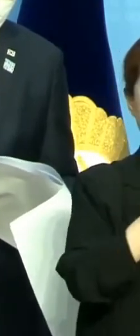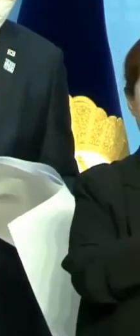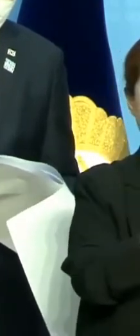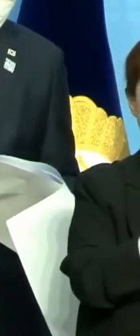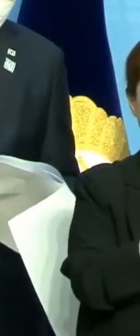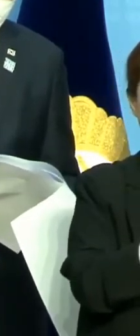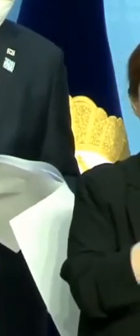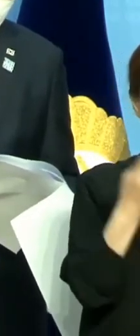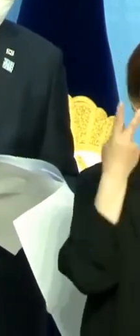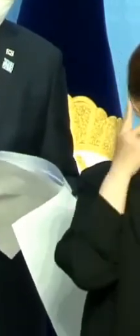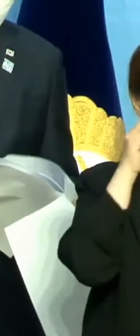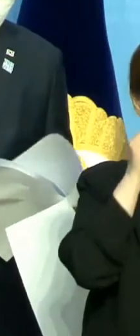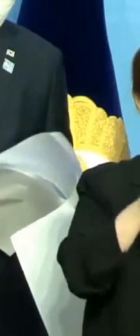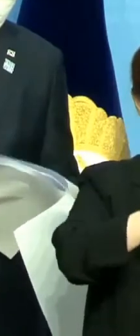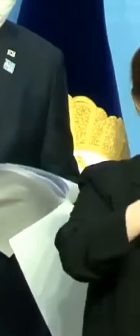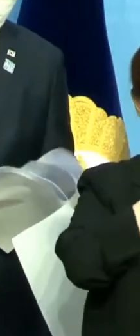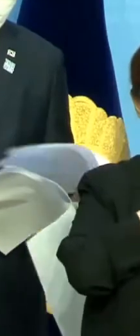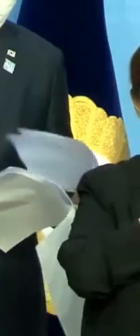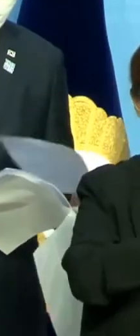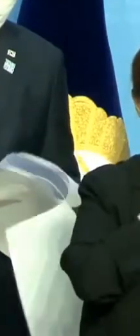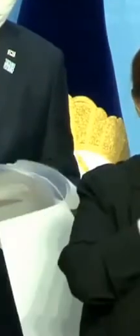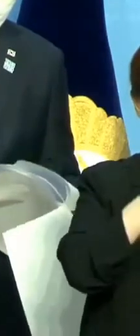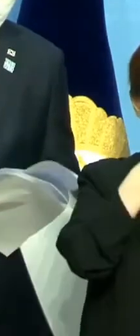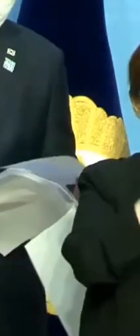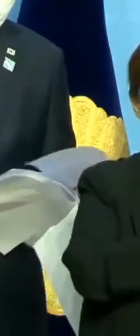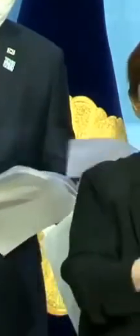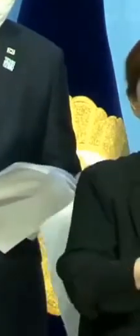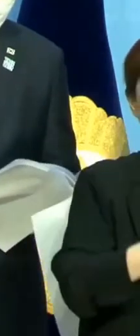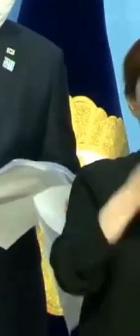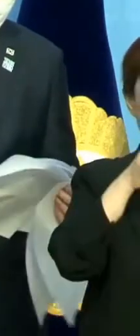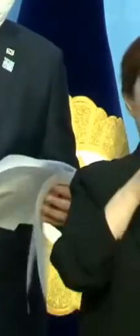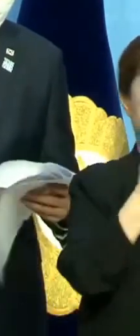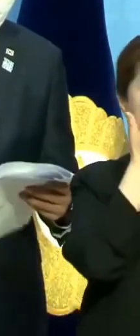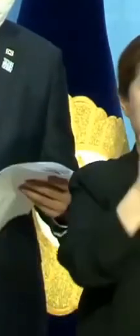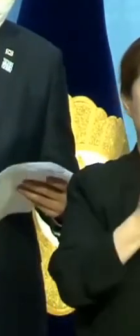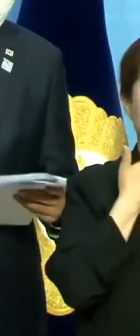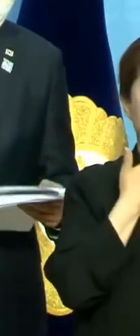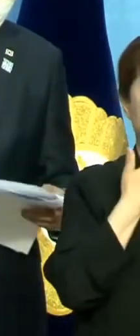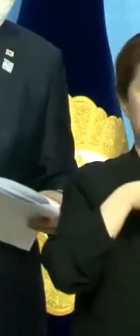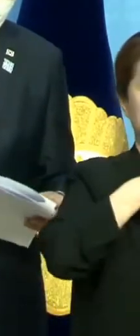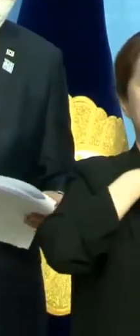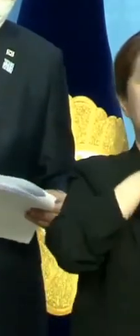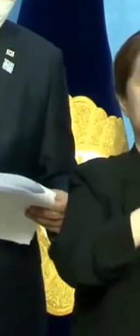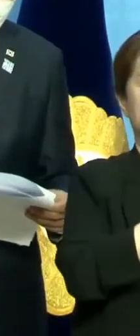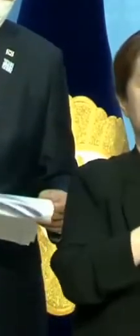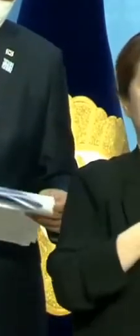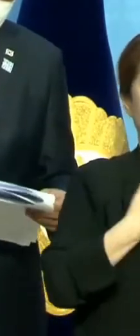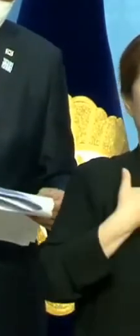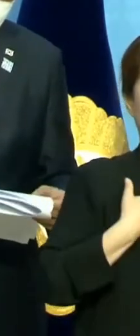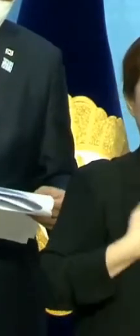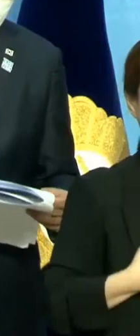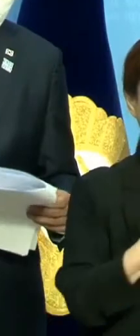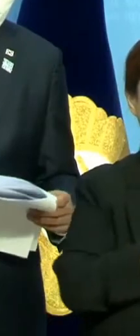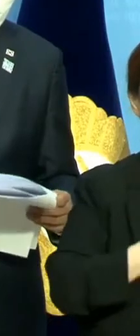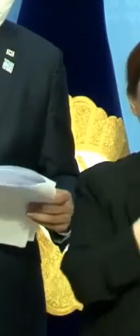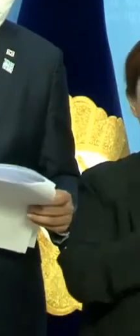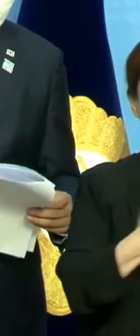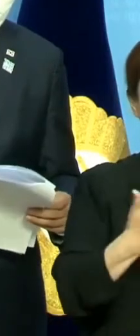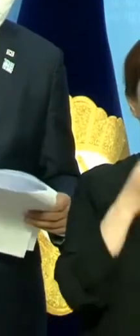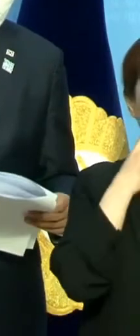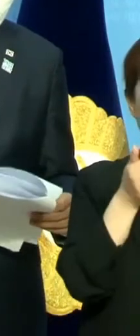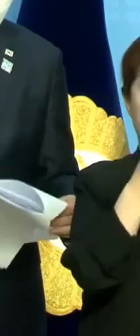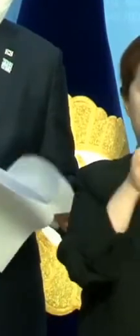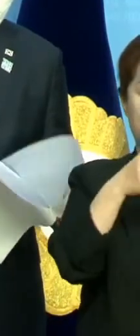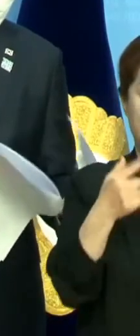전 다시 배구를 할 수 없는 자신의 처지를 극도로 비관하였습니다. 만약 현대건설이 자신을